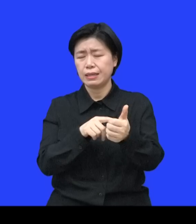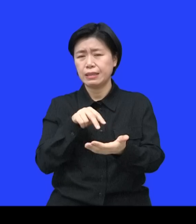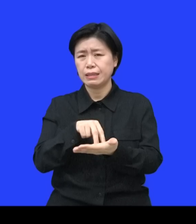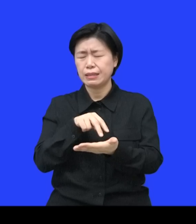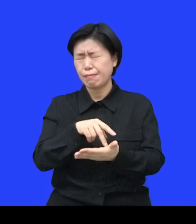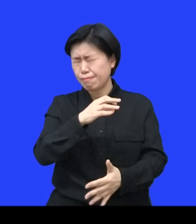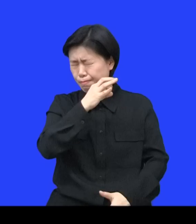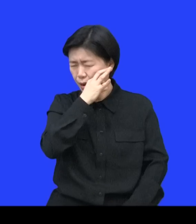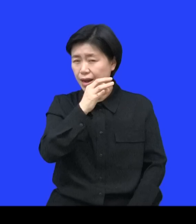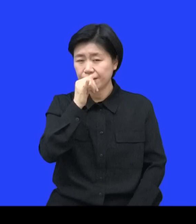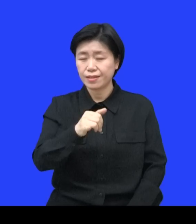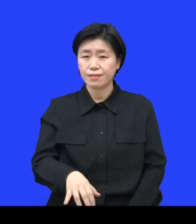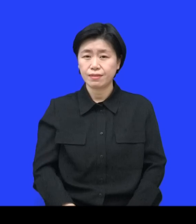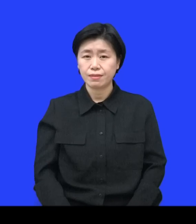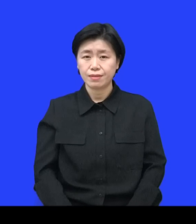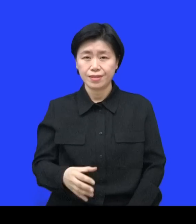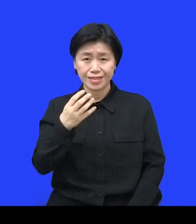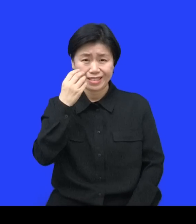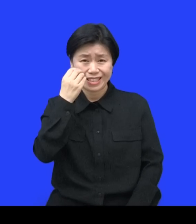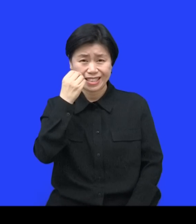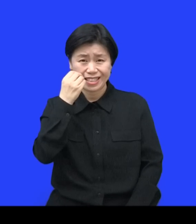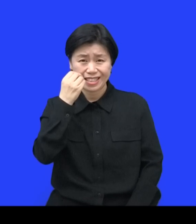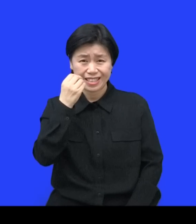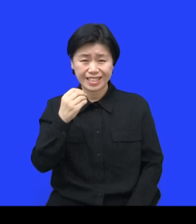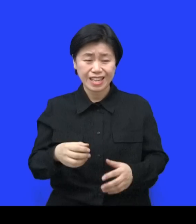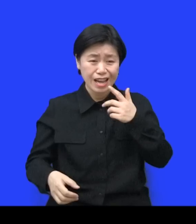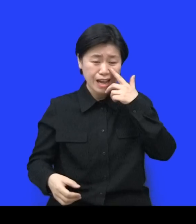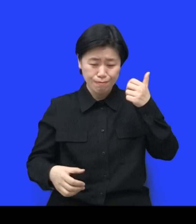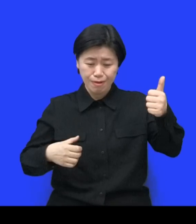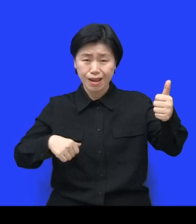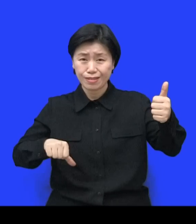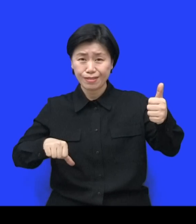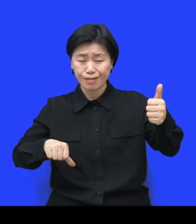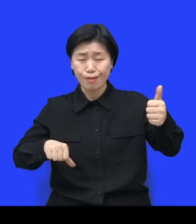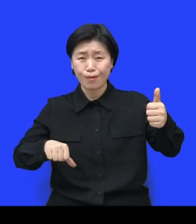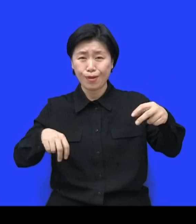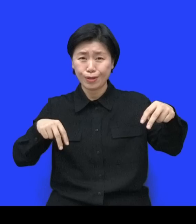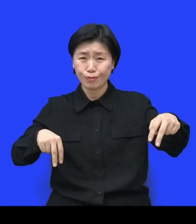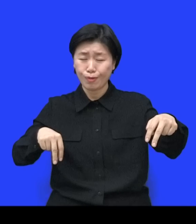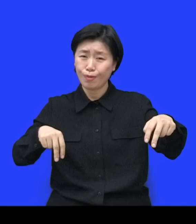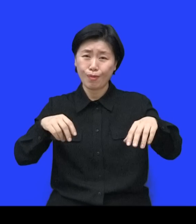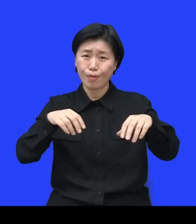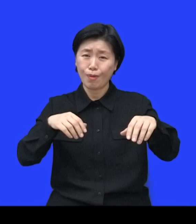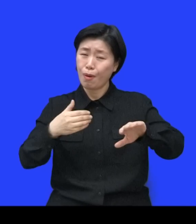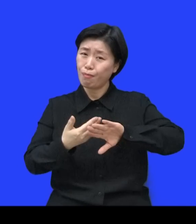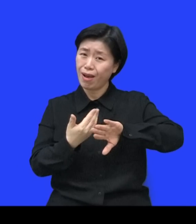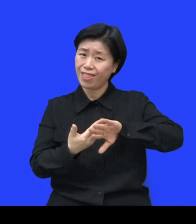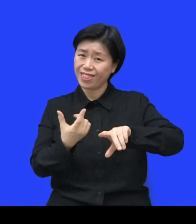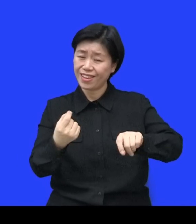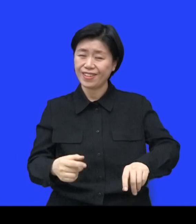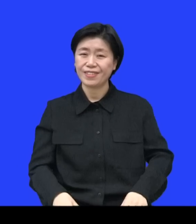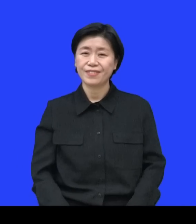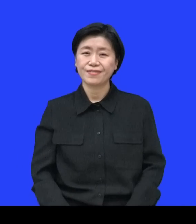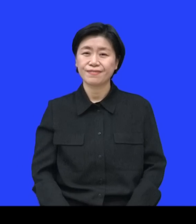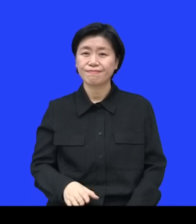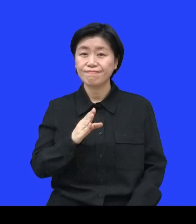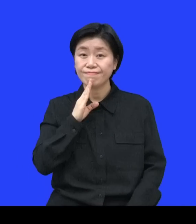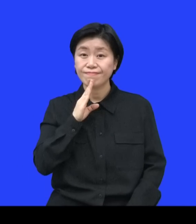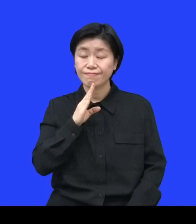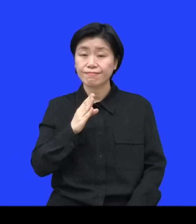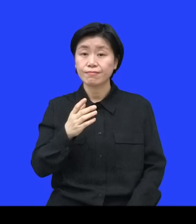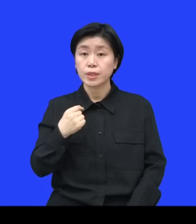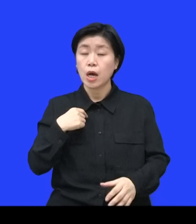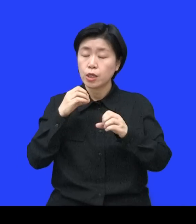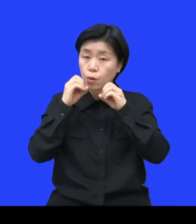너무 보통 아들들이 창피하고 아빠는 그게 뭐 어떠니 이러는데. 근데 제가 뭐 그렇게 이제 살았던 것 같아요. 그렇게 막 전도에